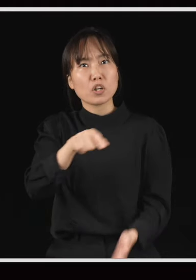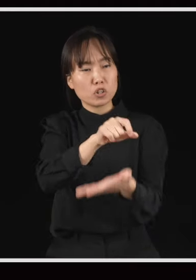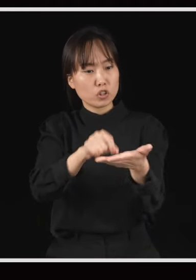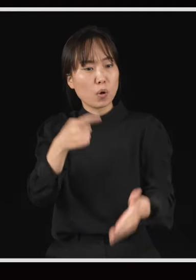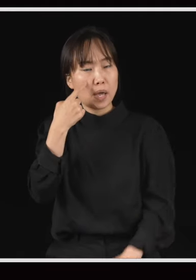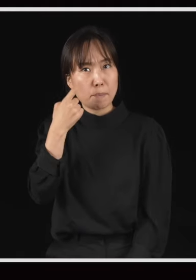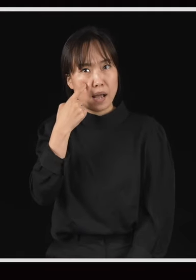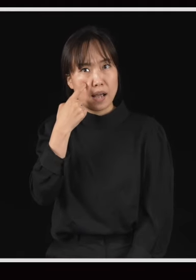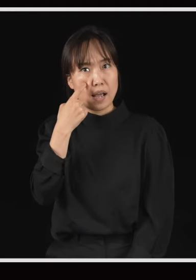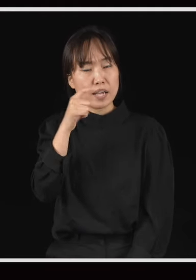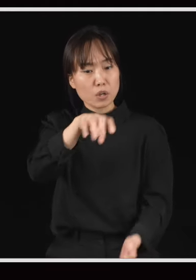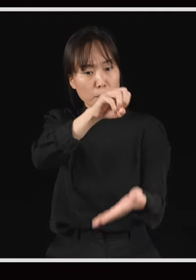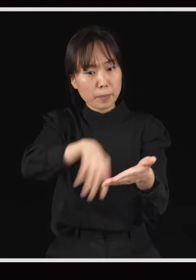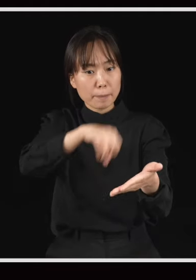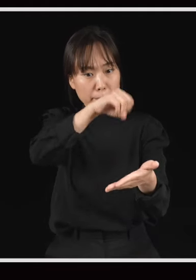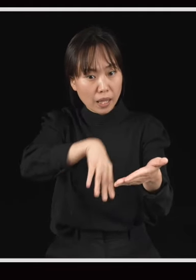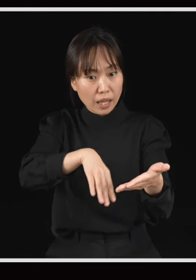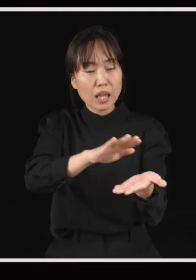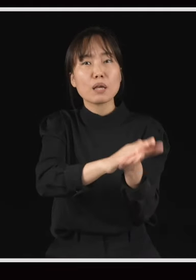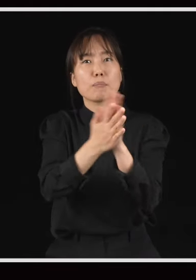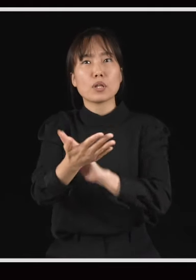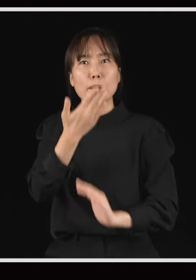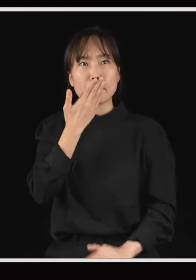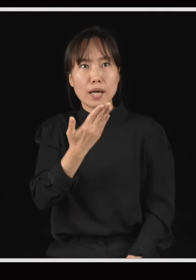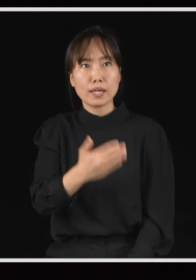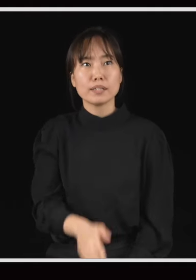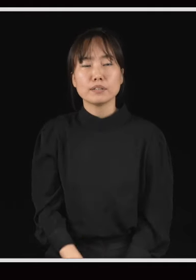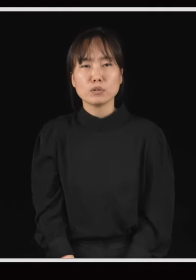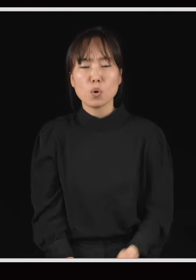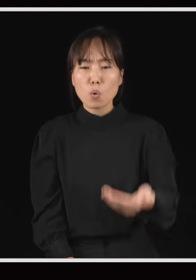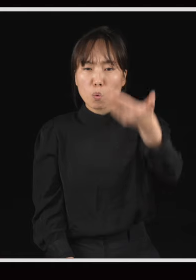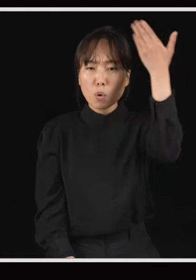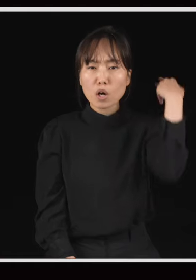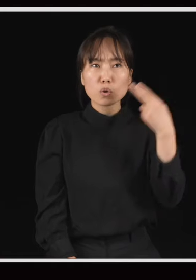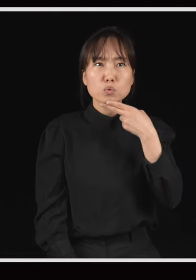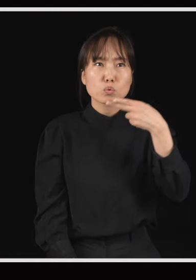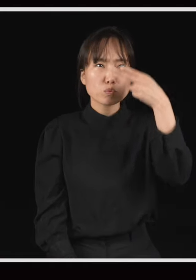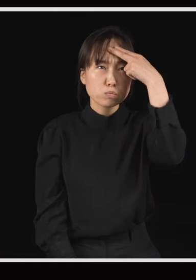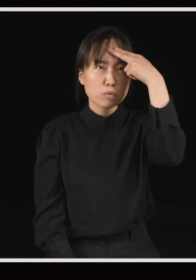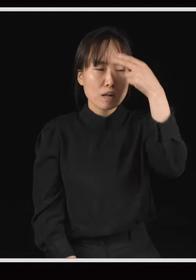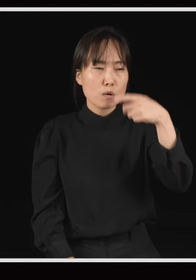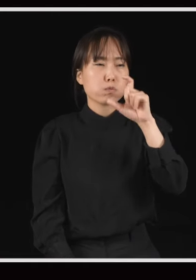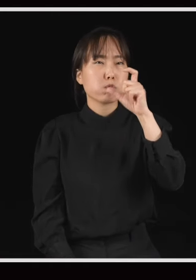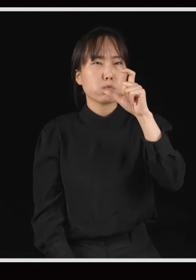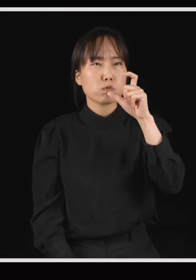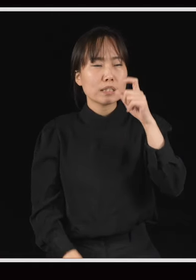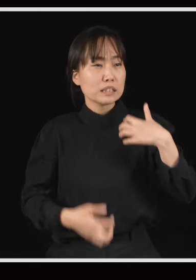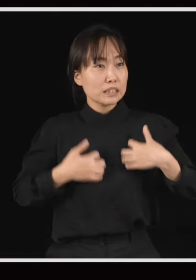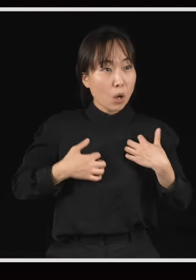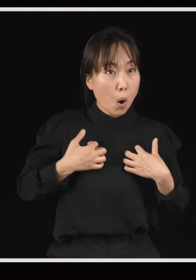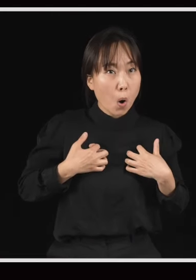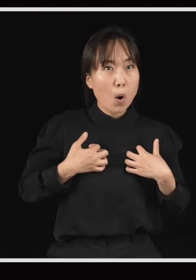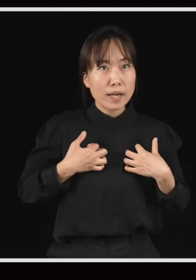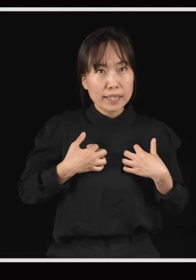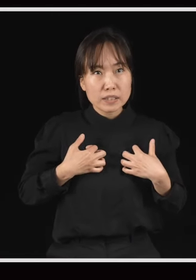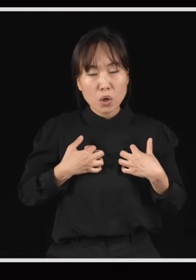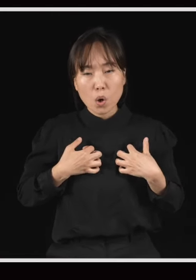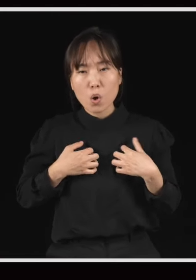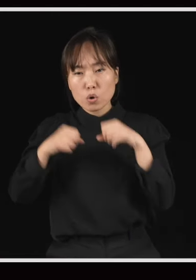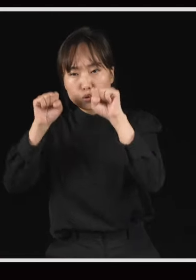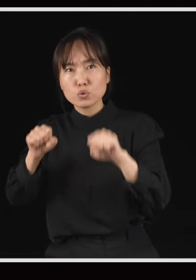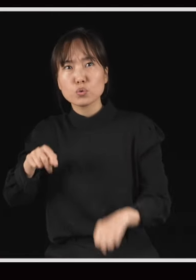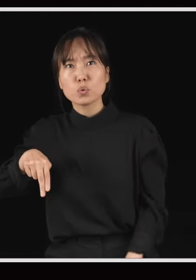이런 것들을 빼내기만 하면 돼요. 이 술이라는 도파민에 눌려서 못하고 있었던 운동 산책, 음악